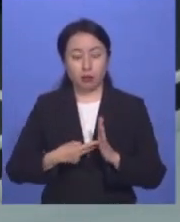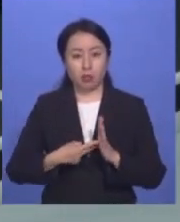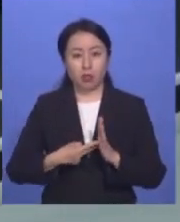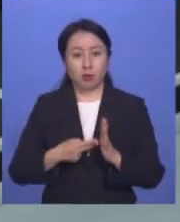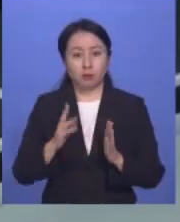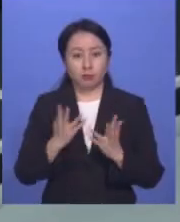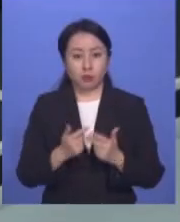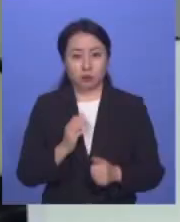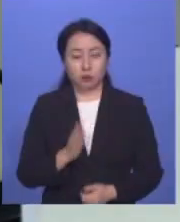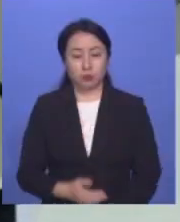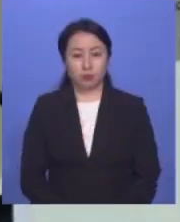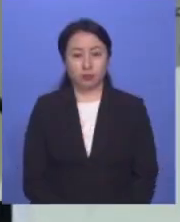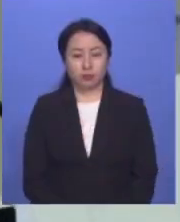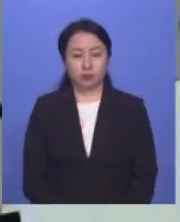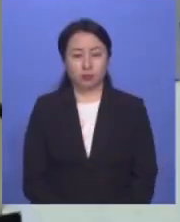алатын болады.